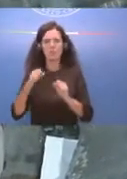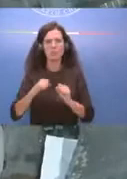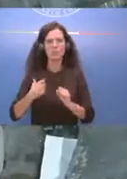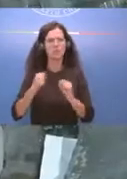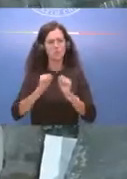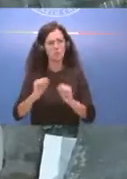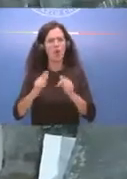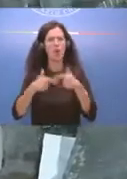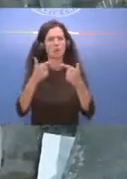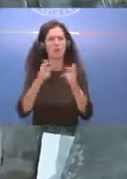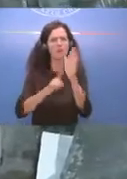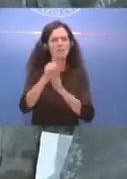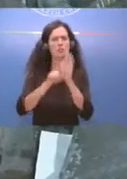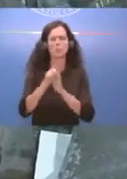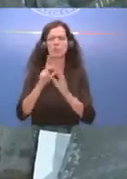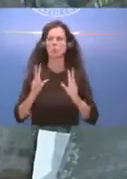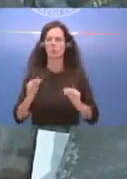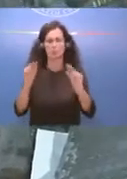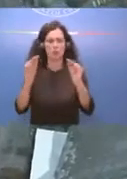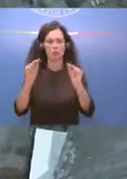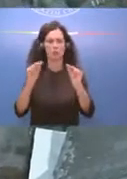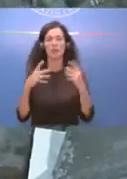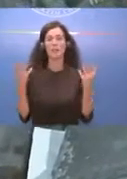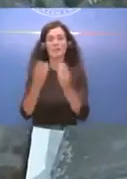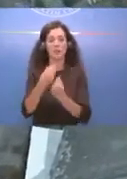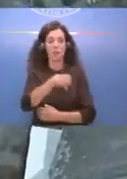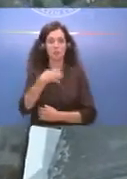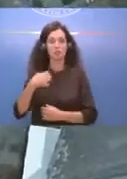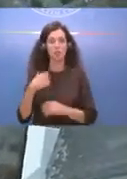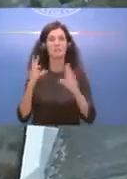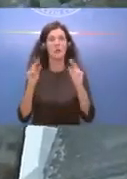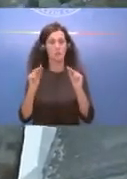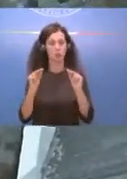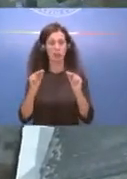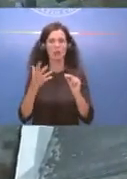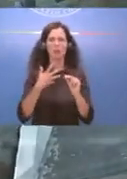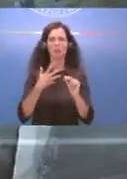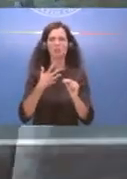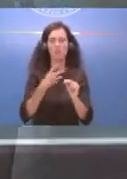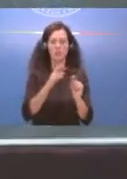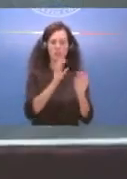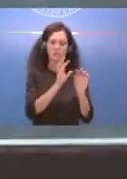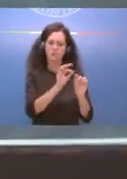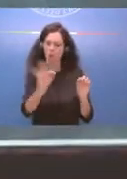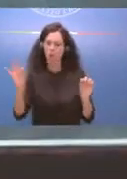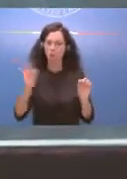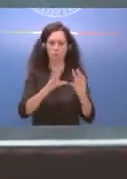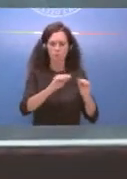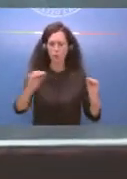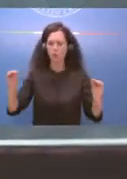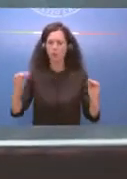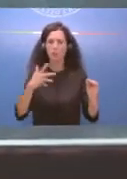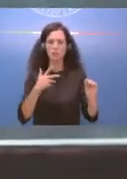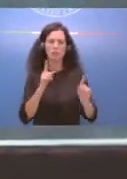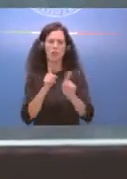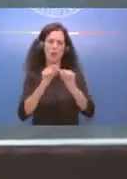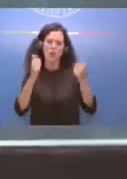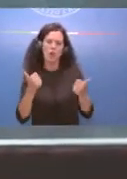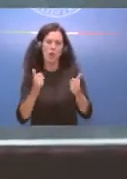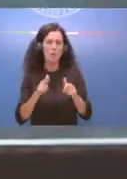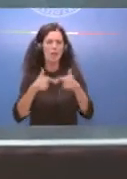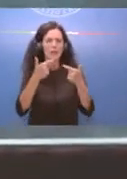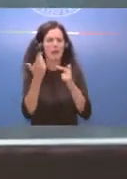compilando il potenziale offerto dalla scienza moderna con le domande suggeriti dagli oggetti ma rimaste ancora senza risposta